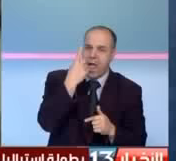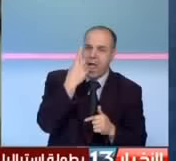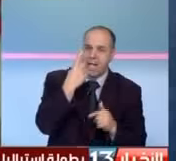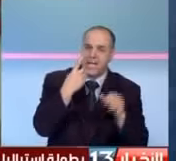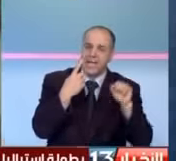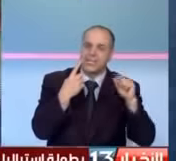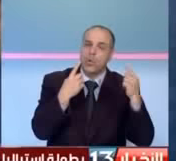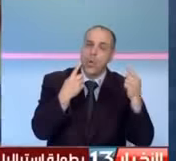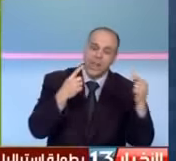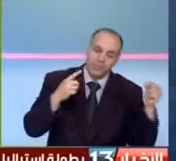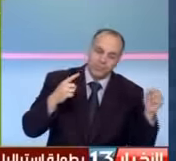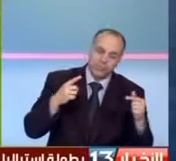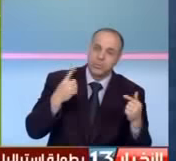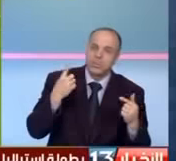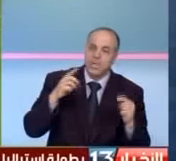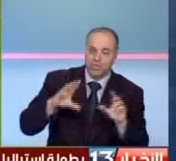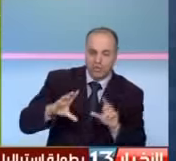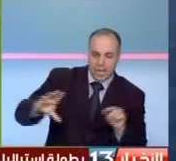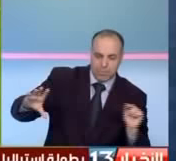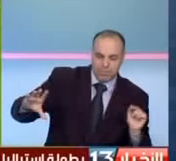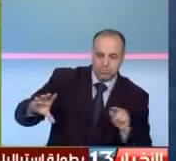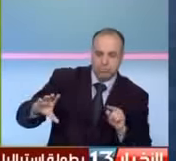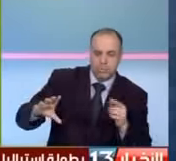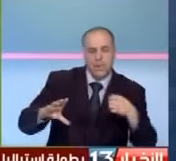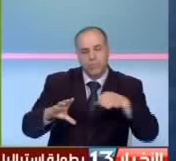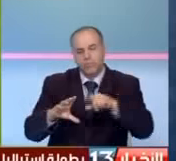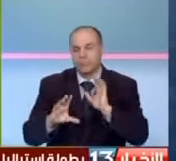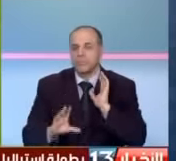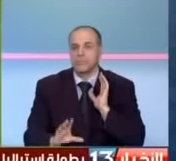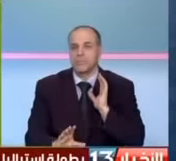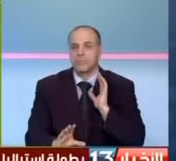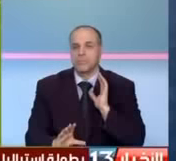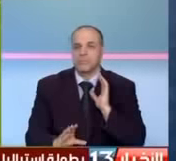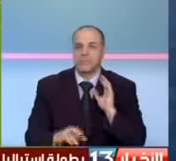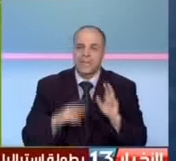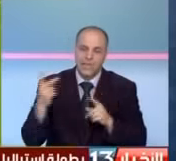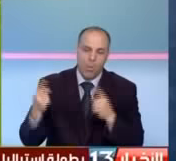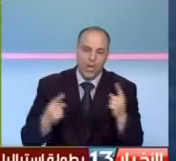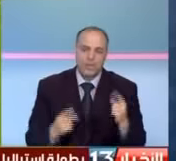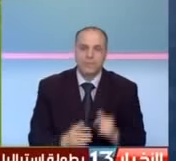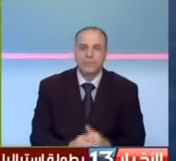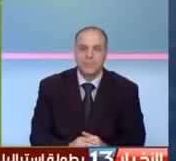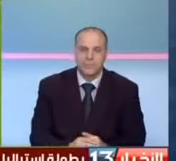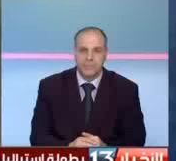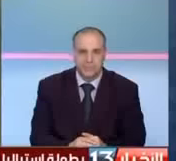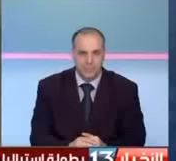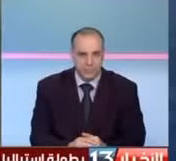ويلينغتون الوحيد من ضربة جزاء نجح في تسديدها شاني سميلنز.